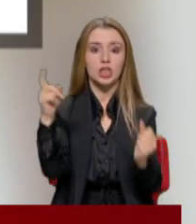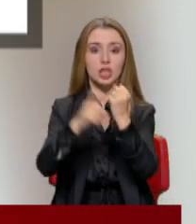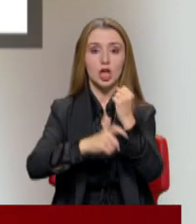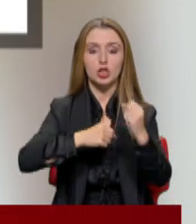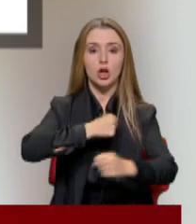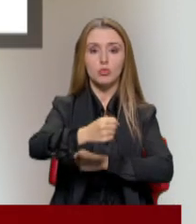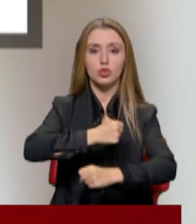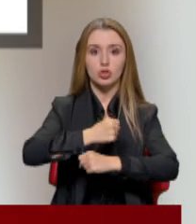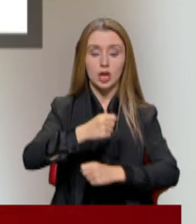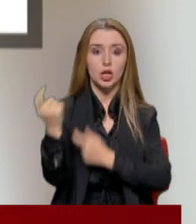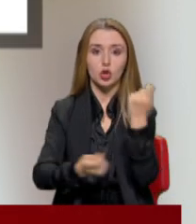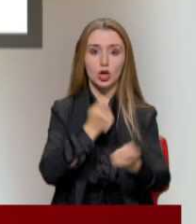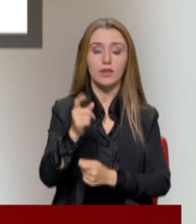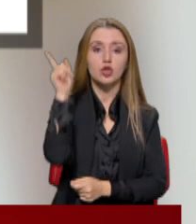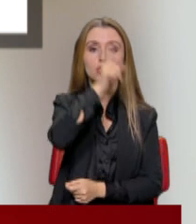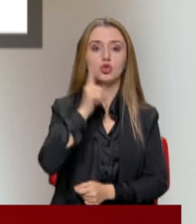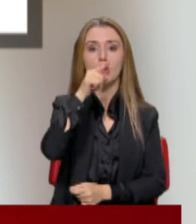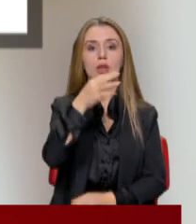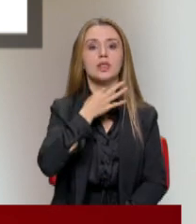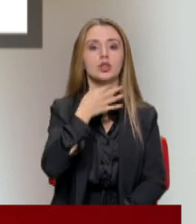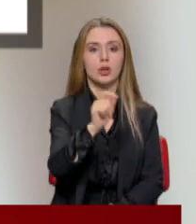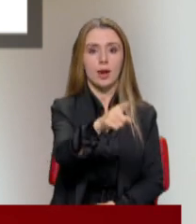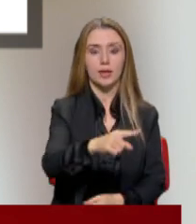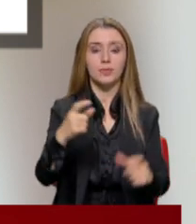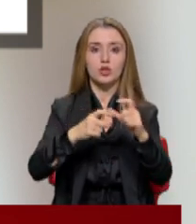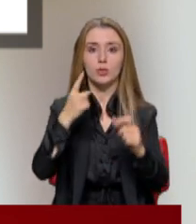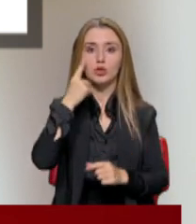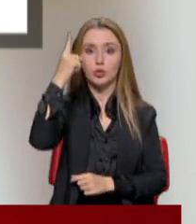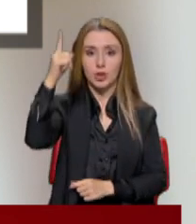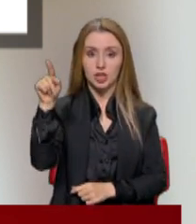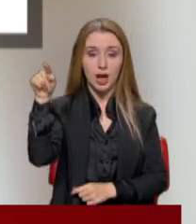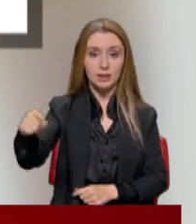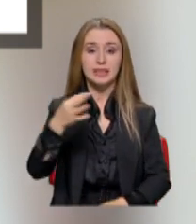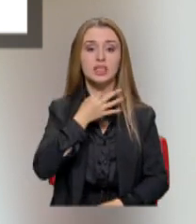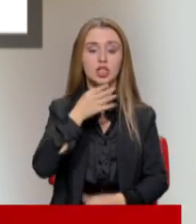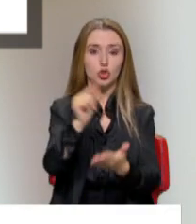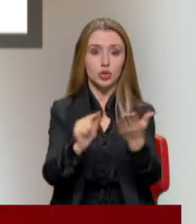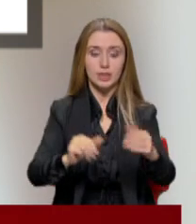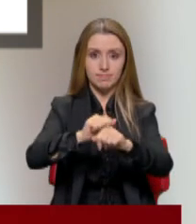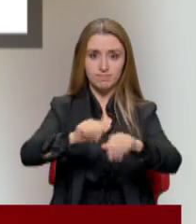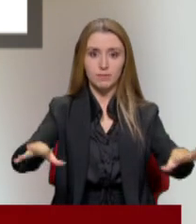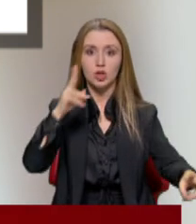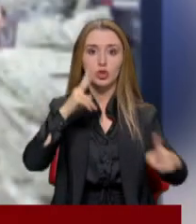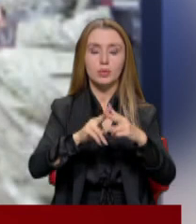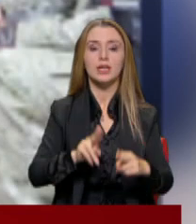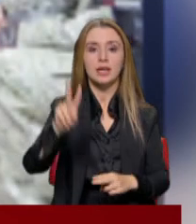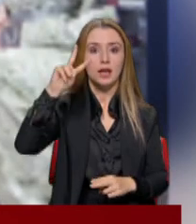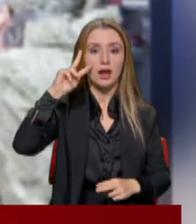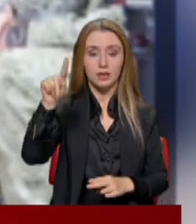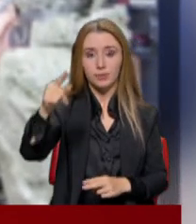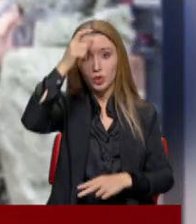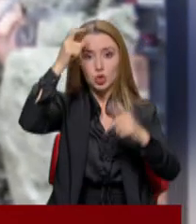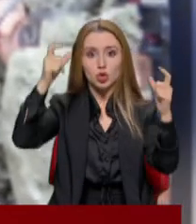mücadeledeki rollerinden dolayı kendilerine teşekkür etti Somali cumhurbaşkanlığı'nın teşekkür yazısı yayımladığı görüşme 7 Aralık'tan